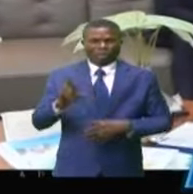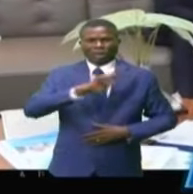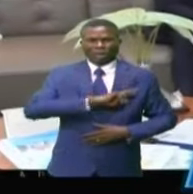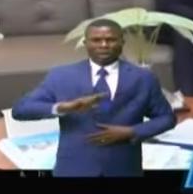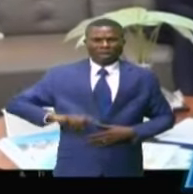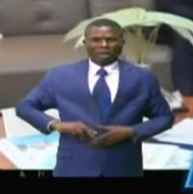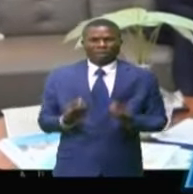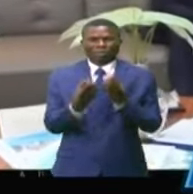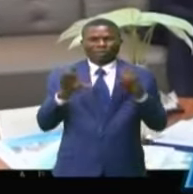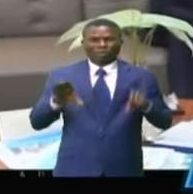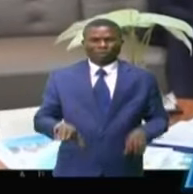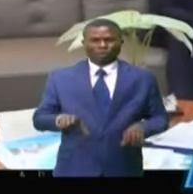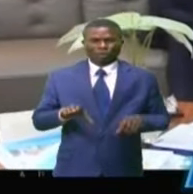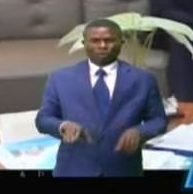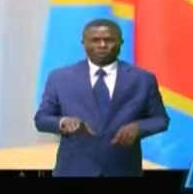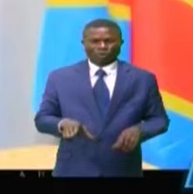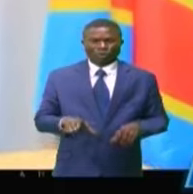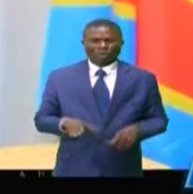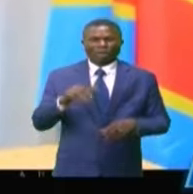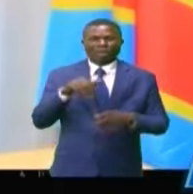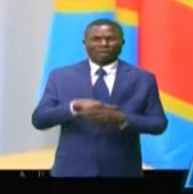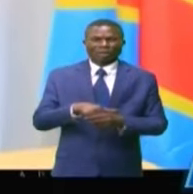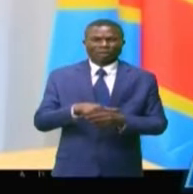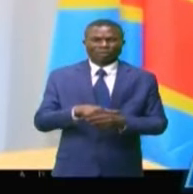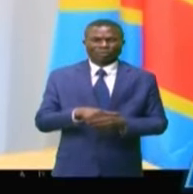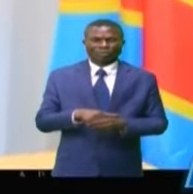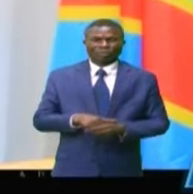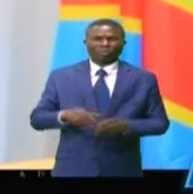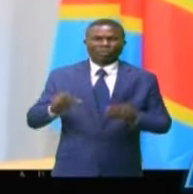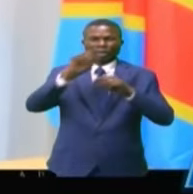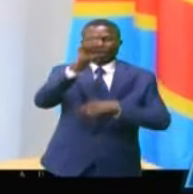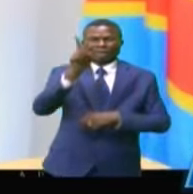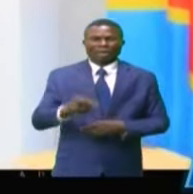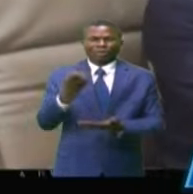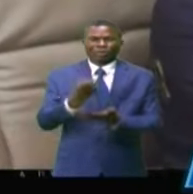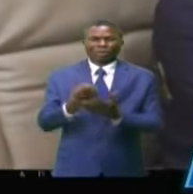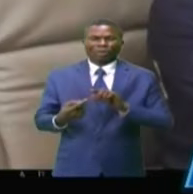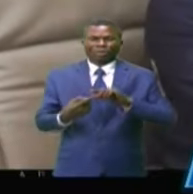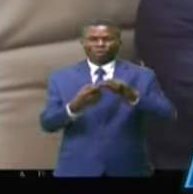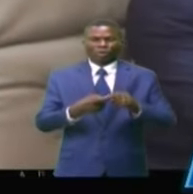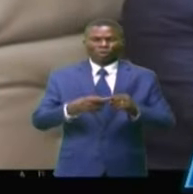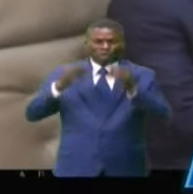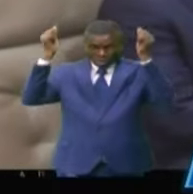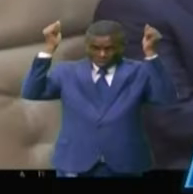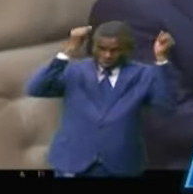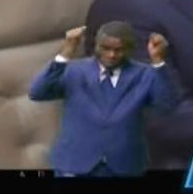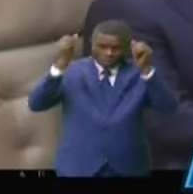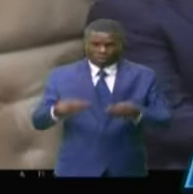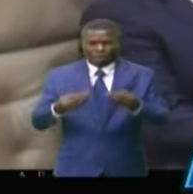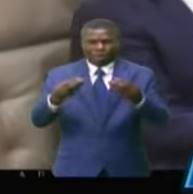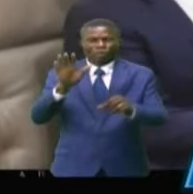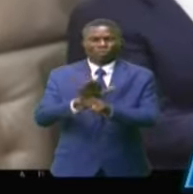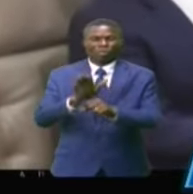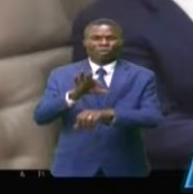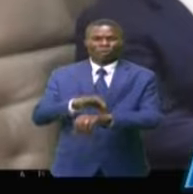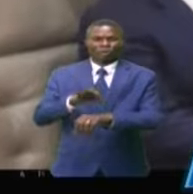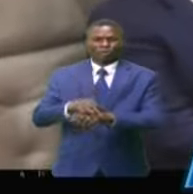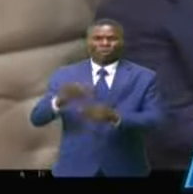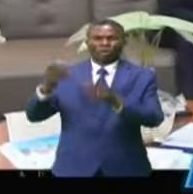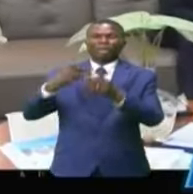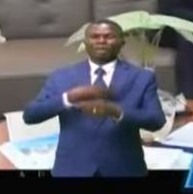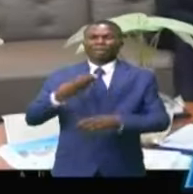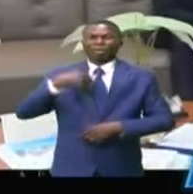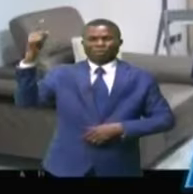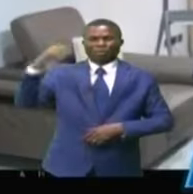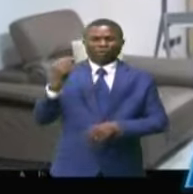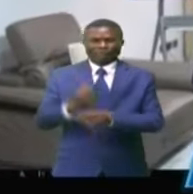République démocratique du Congo, à travers la zone économique spéciale de Maluku, offre des opportunités d'investir